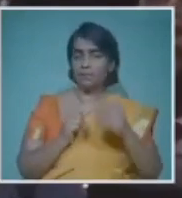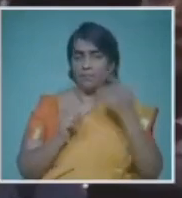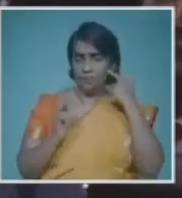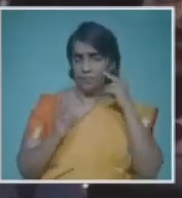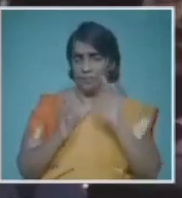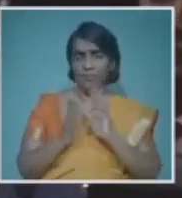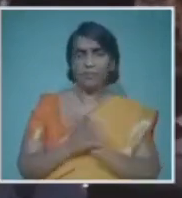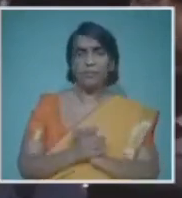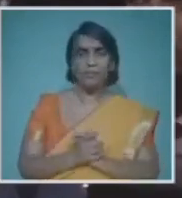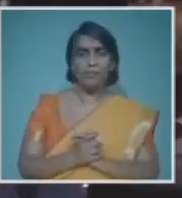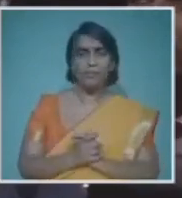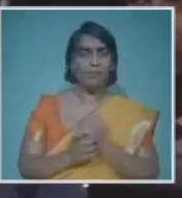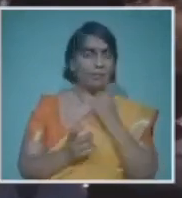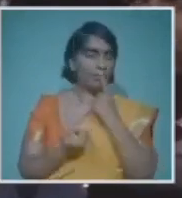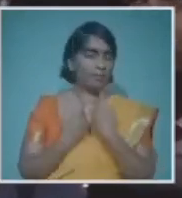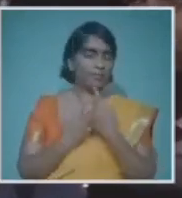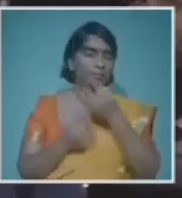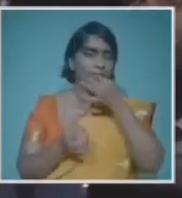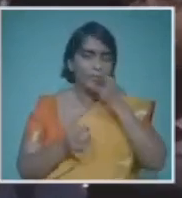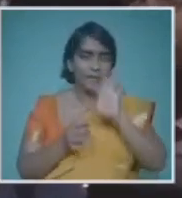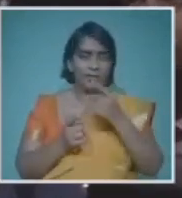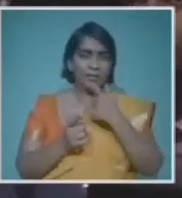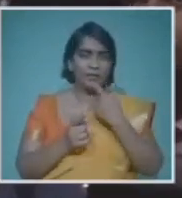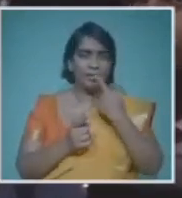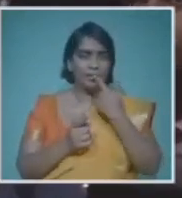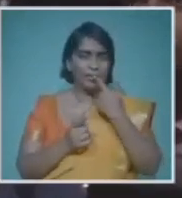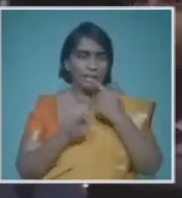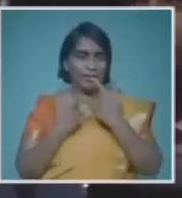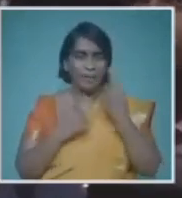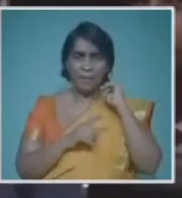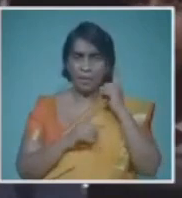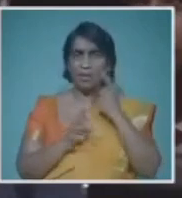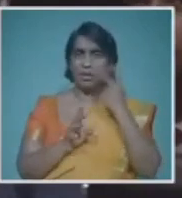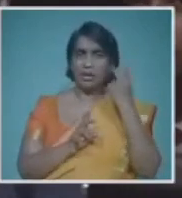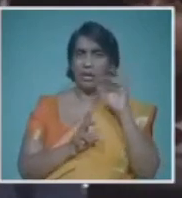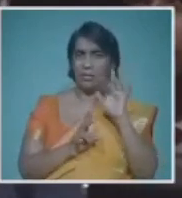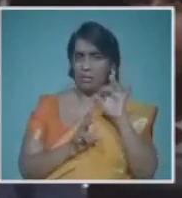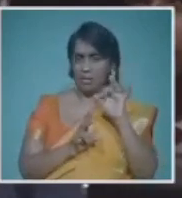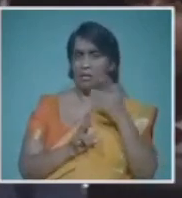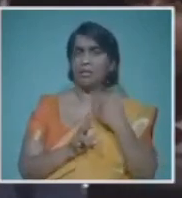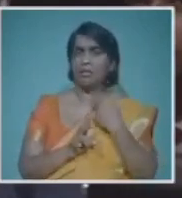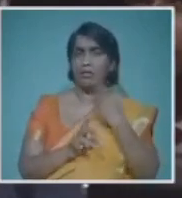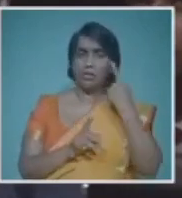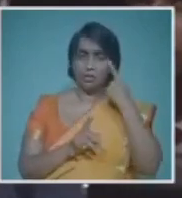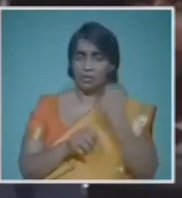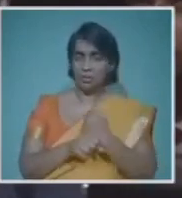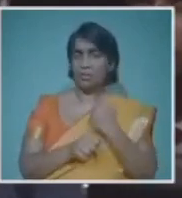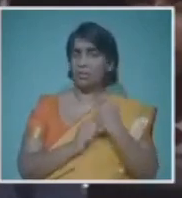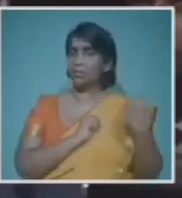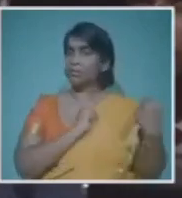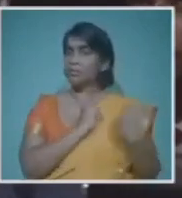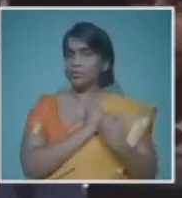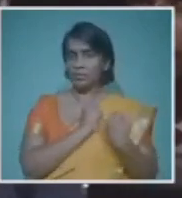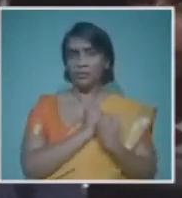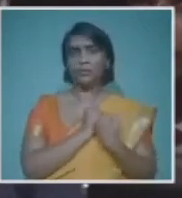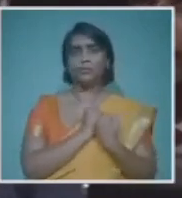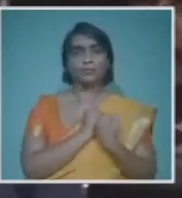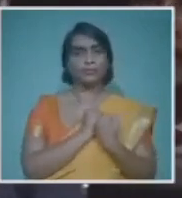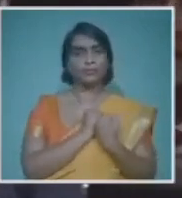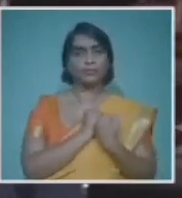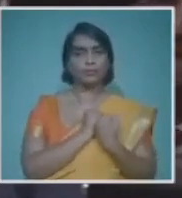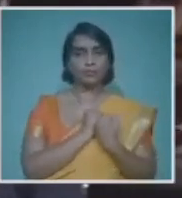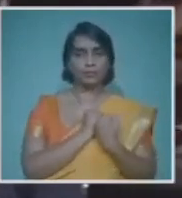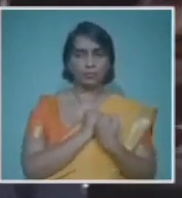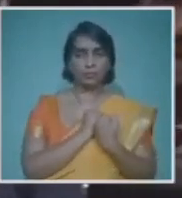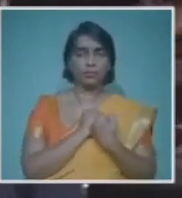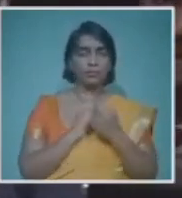කරනවා. රස පරීක්ෂක දෙපාර්තමේන්තුවේ විශාල ප්‍රමාදයක් තිබුණා. අපි 2015දී කොරියානු රජයෙන් ආධාර ලබාගෙන අපේ